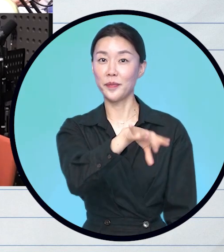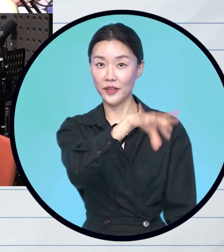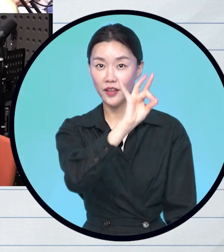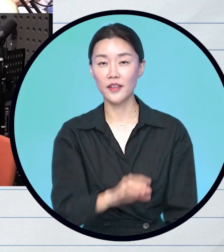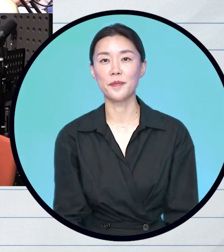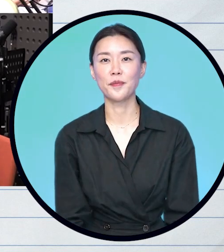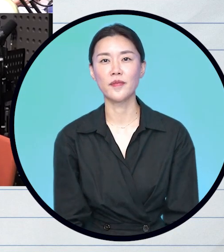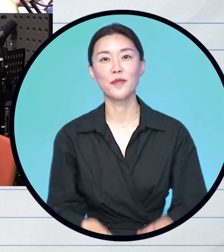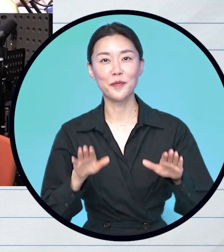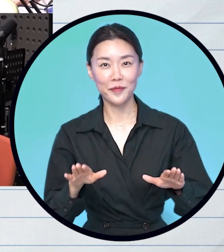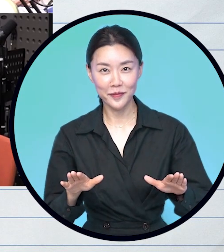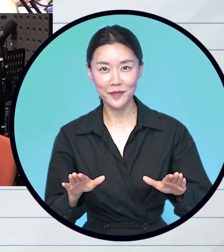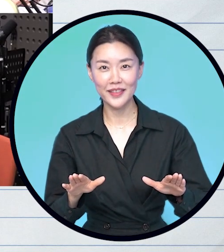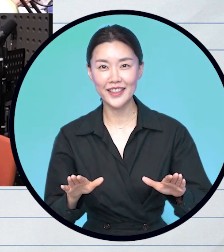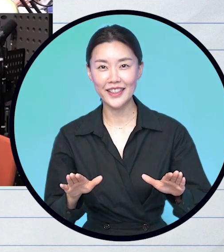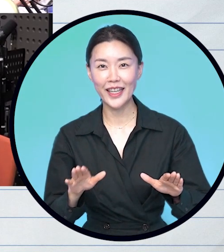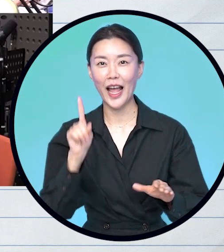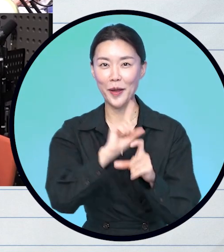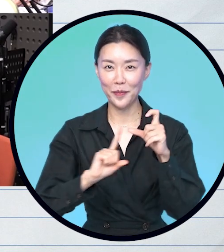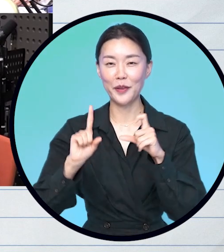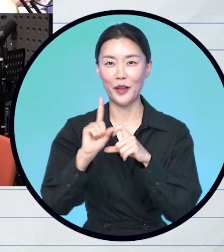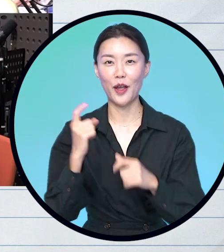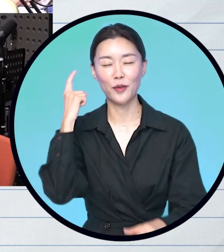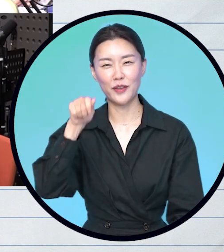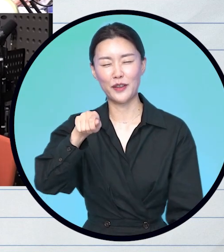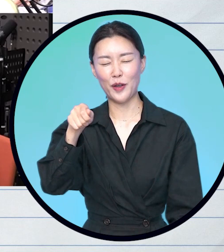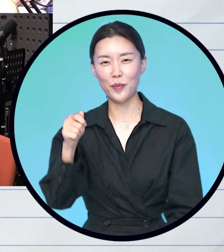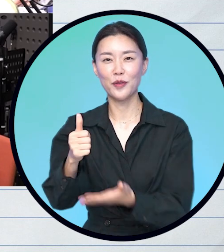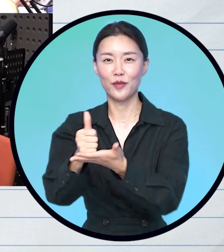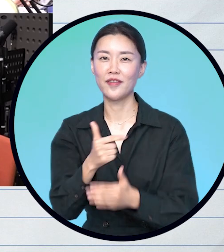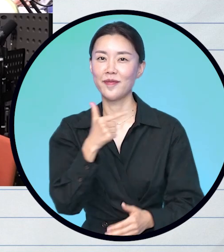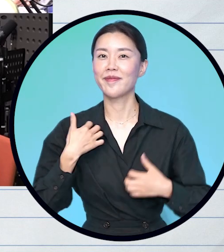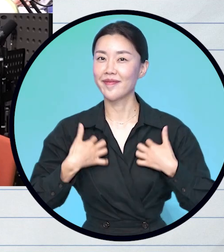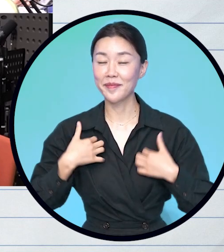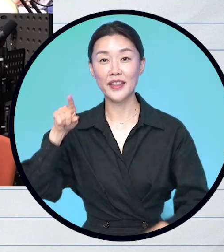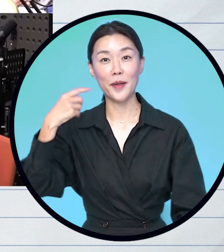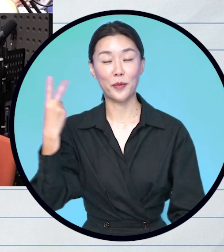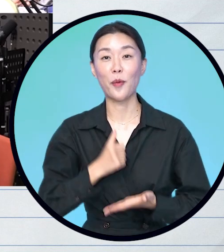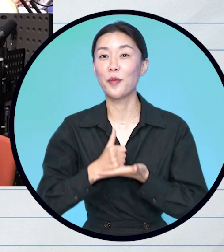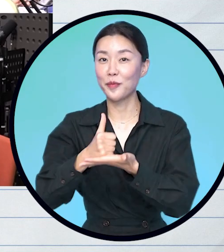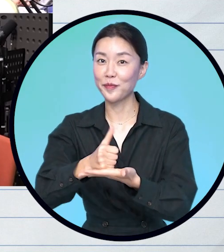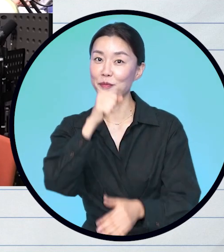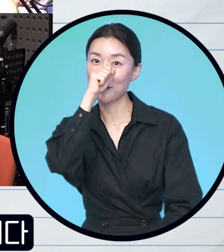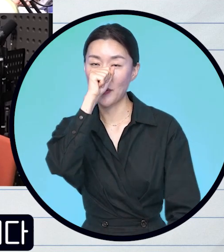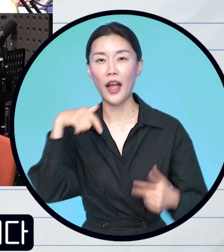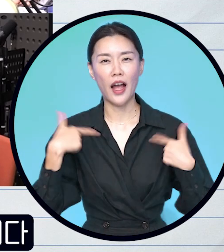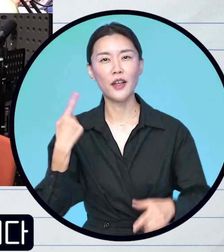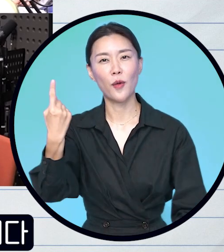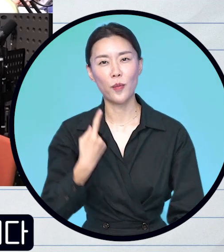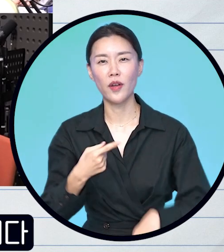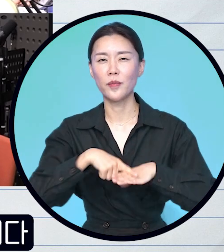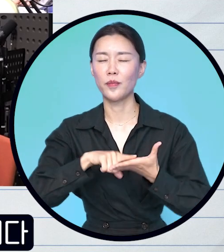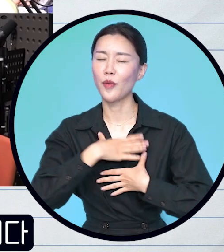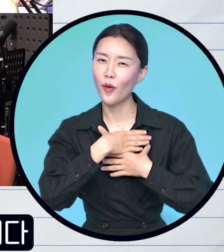네, 이렇게 다시 한번 볼륨을 높여 나와서 너무너무 기쁘고요. 어, 다음에 또 불러주셨으면 좋겠고 언제나 항상 올 때마다